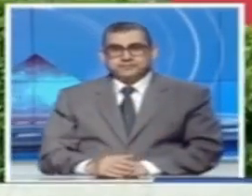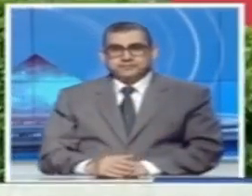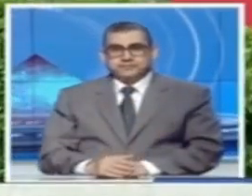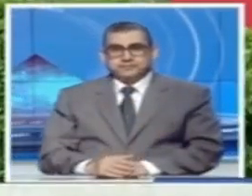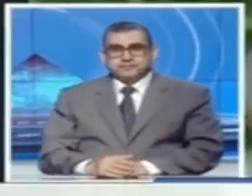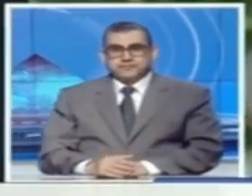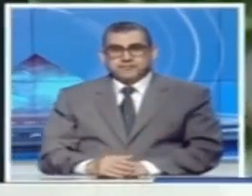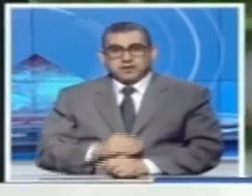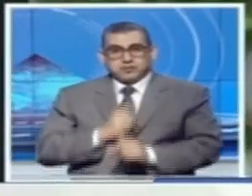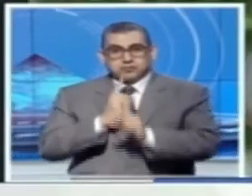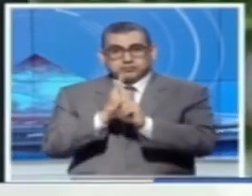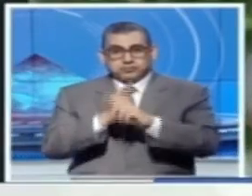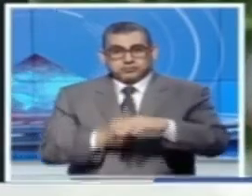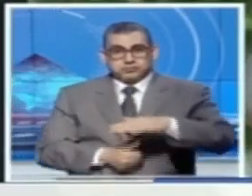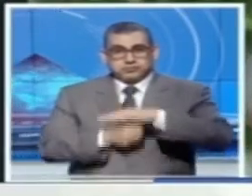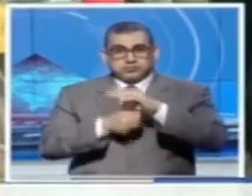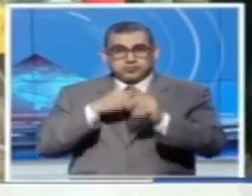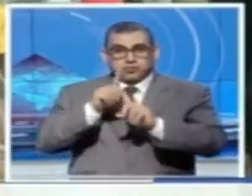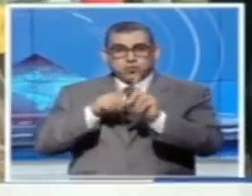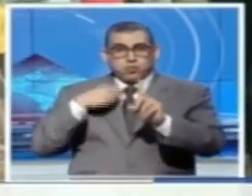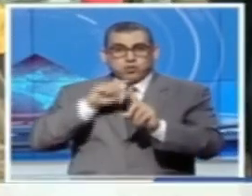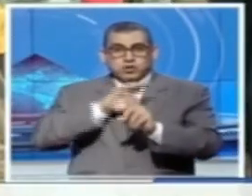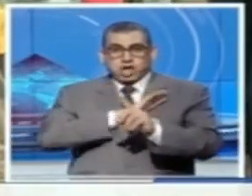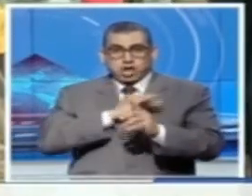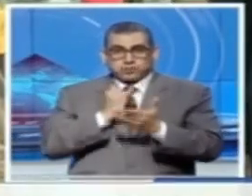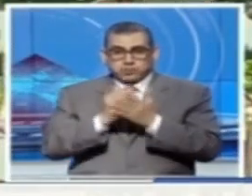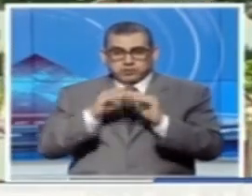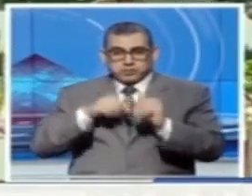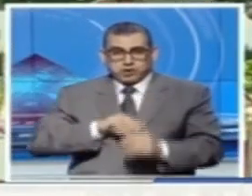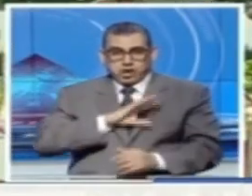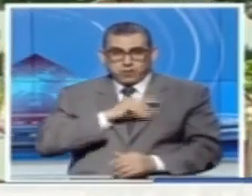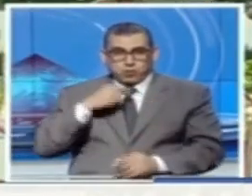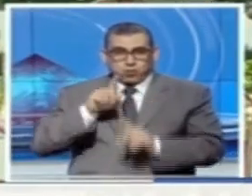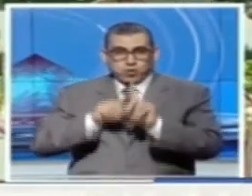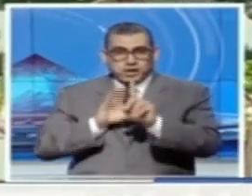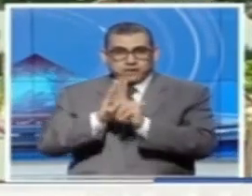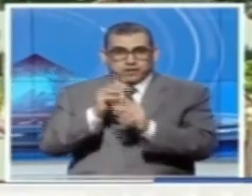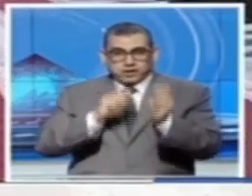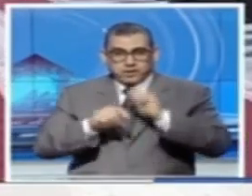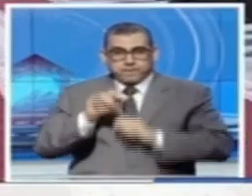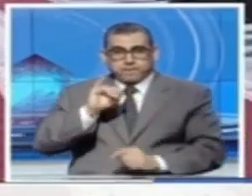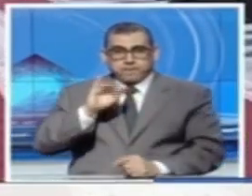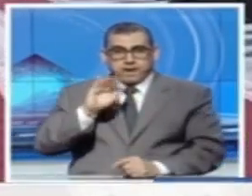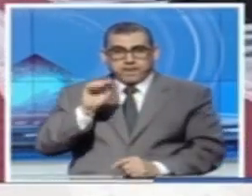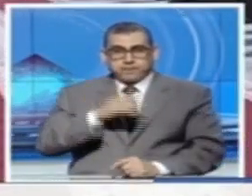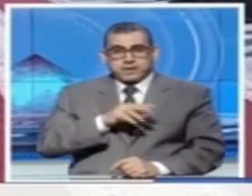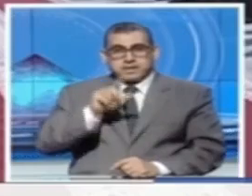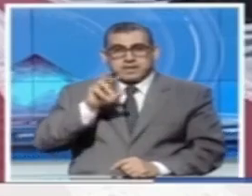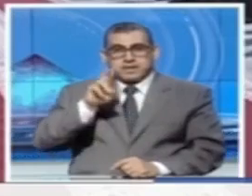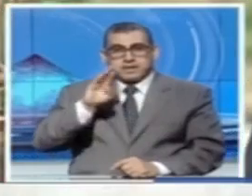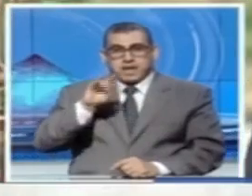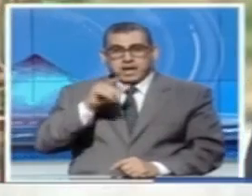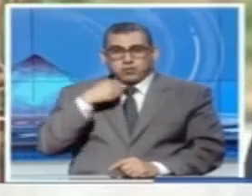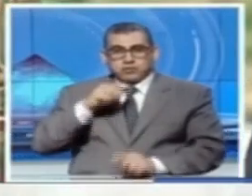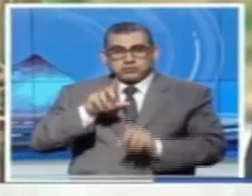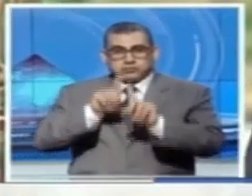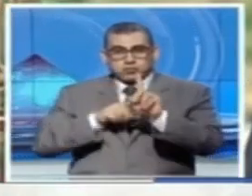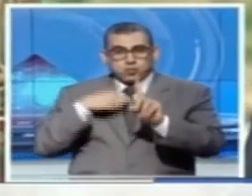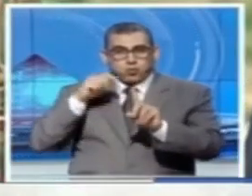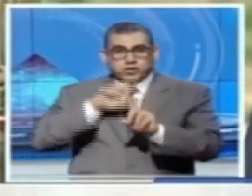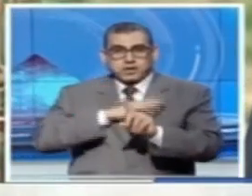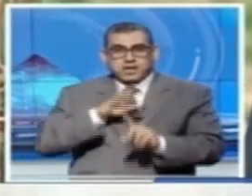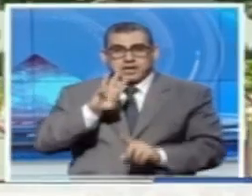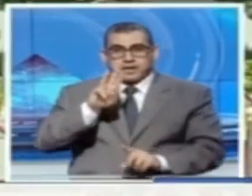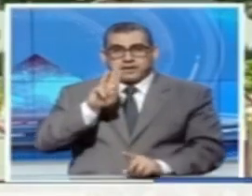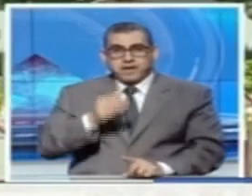التقى الفريق أول محمد زكي القائد العام للقوات المسلحة وزير الدفاع والإنتاج الحربي بالسيد ثابت محمد سعيد